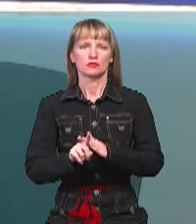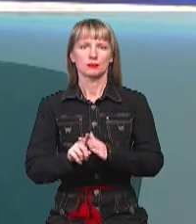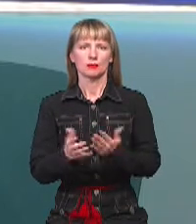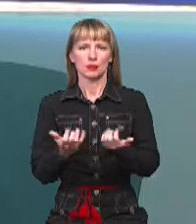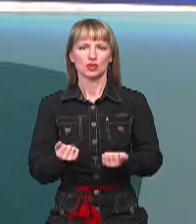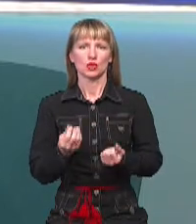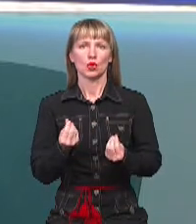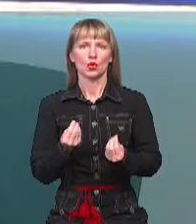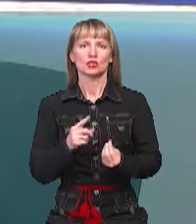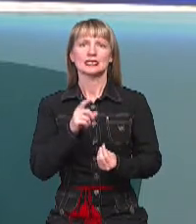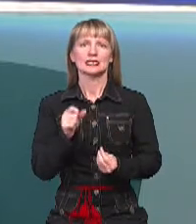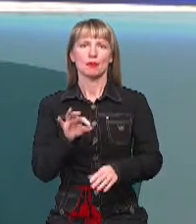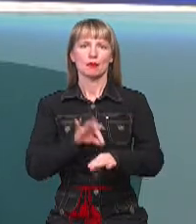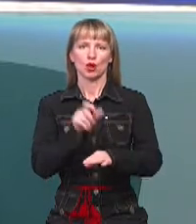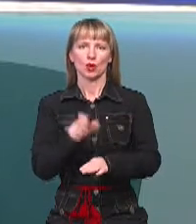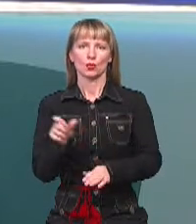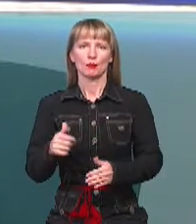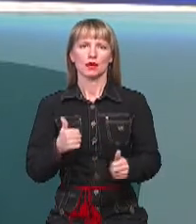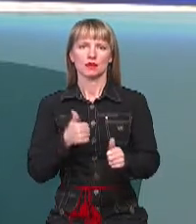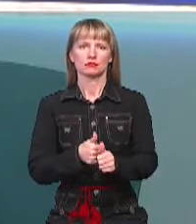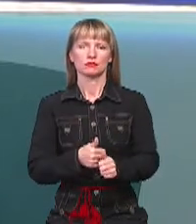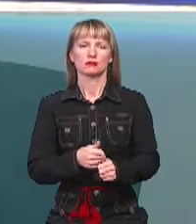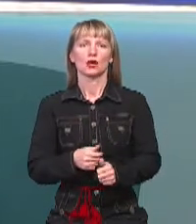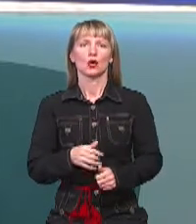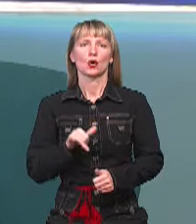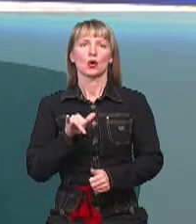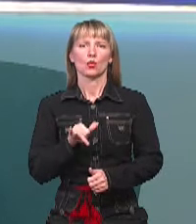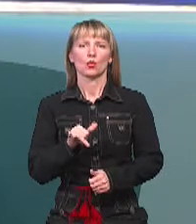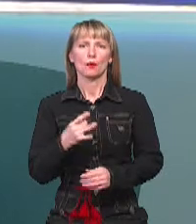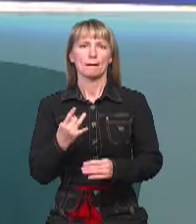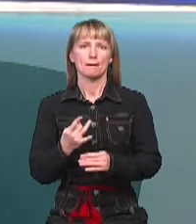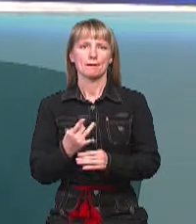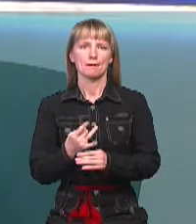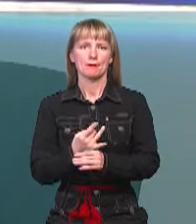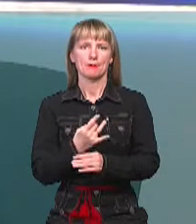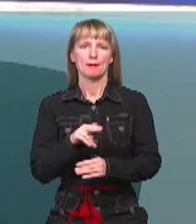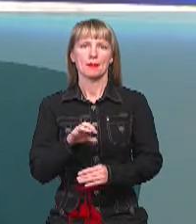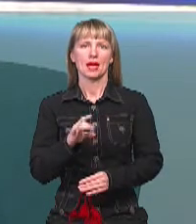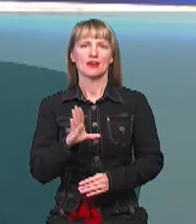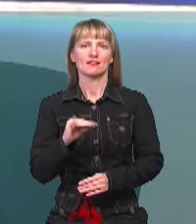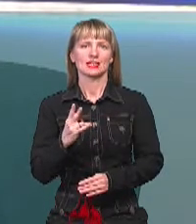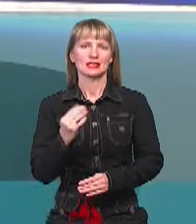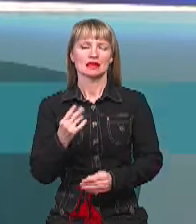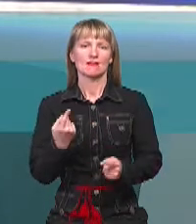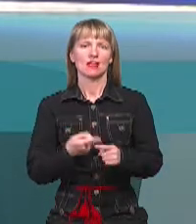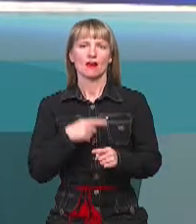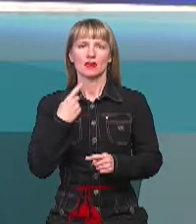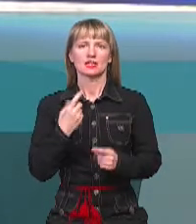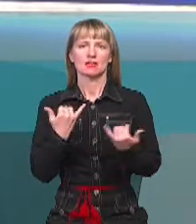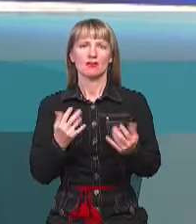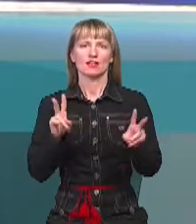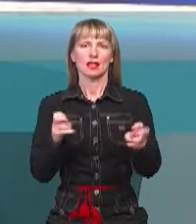гроші за пацієнтом, принаймні у первинці. Про це говоримо сьогодні у темі дня